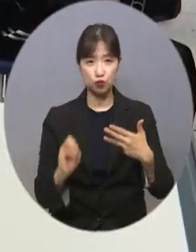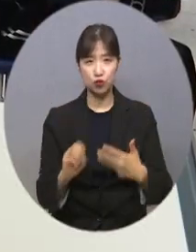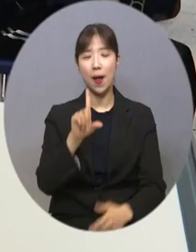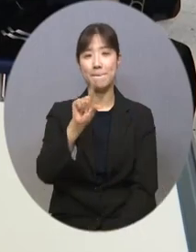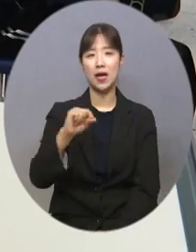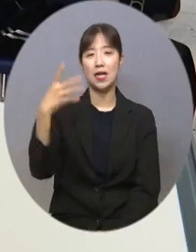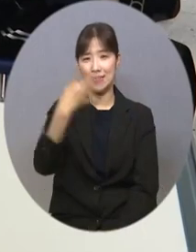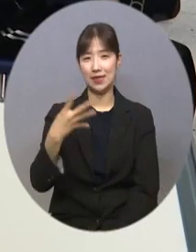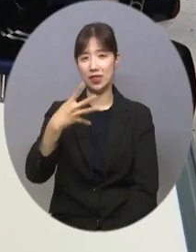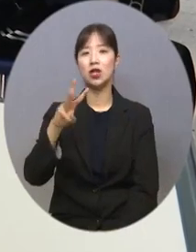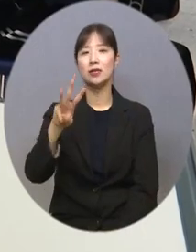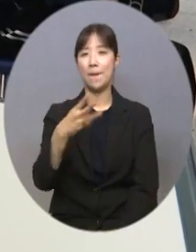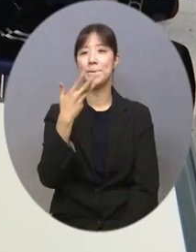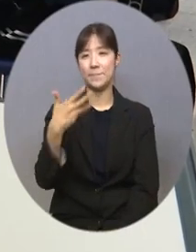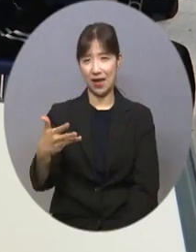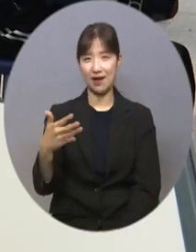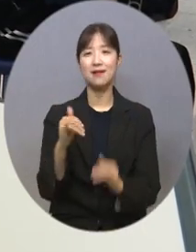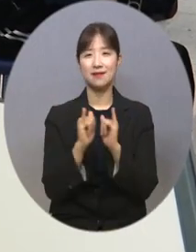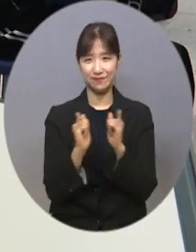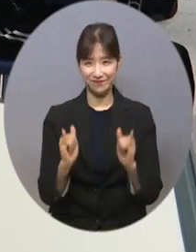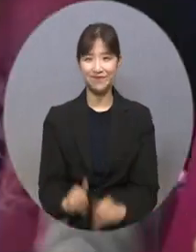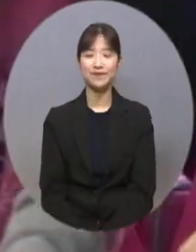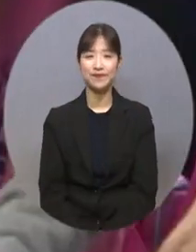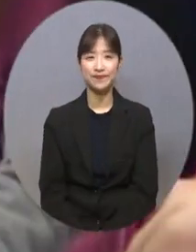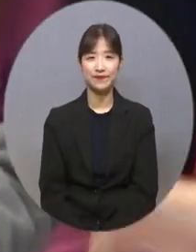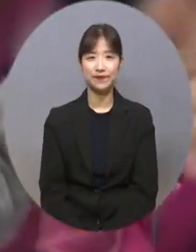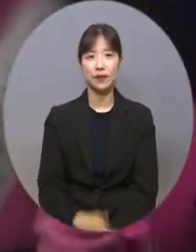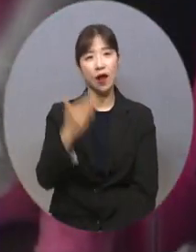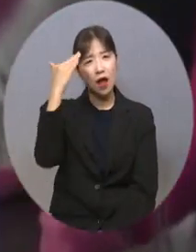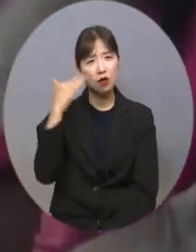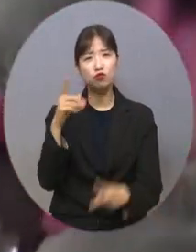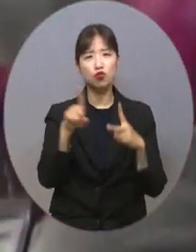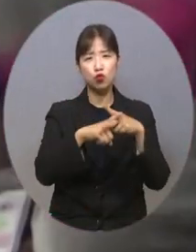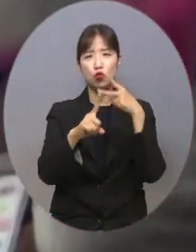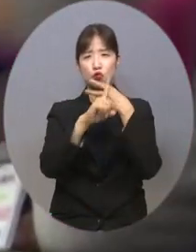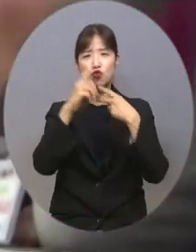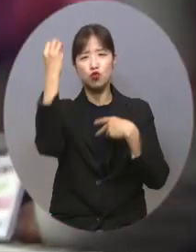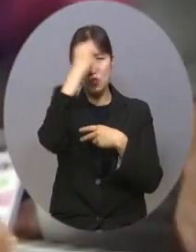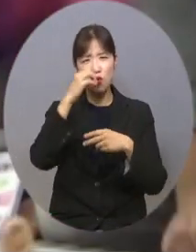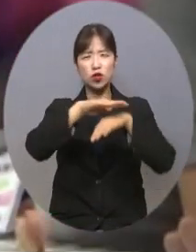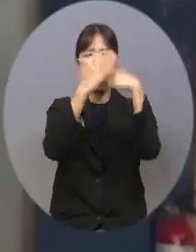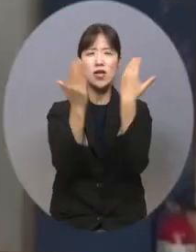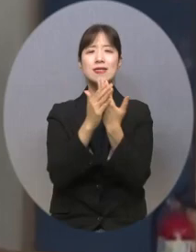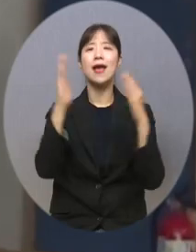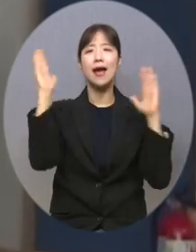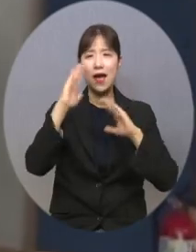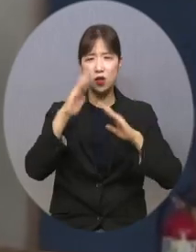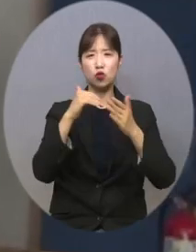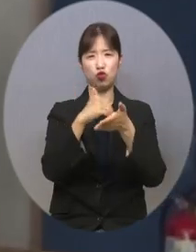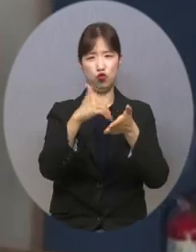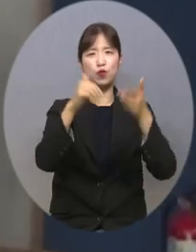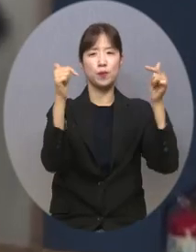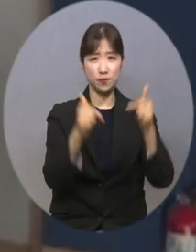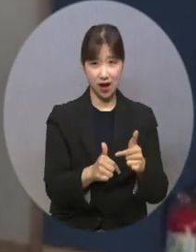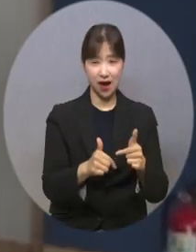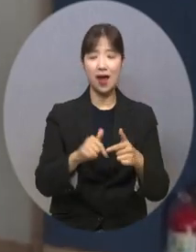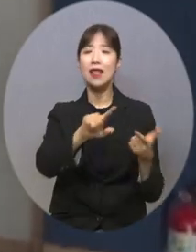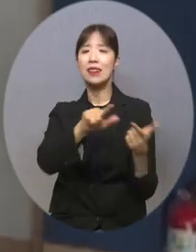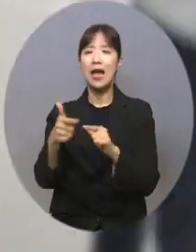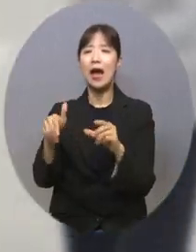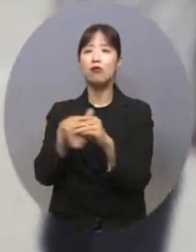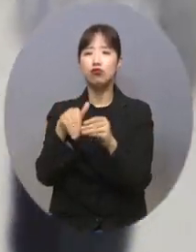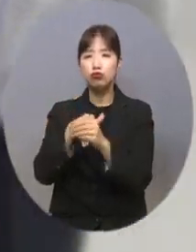1만 4,308명 순입니다. 우리나라 초중고교 전체 학생 수는 감소했지만 다문화 학생